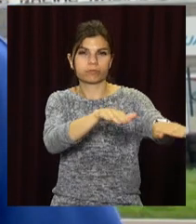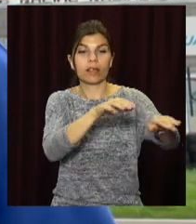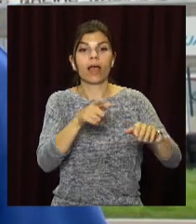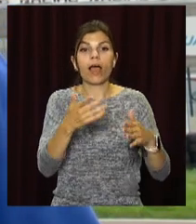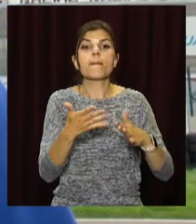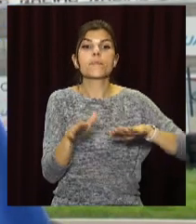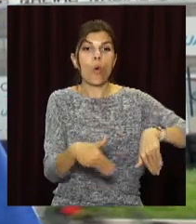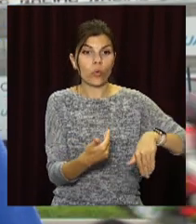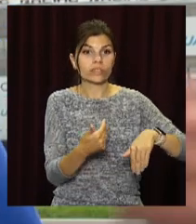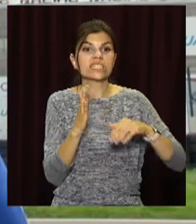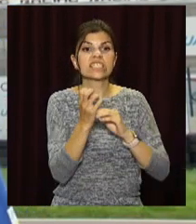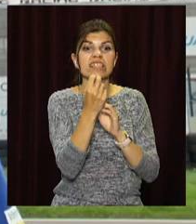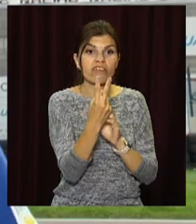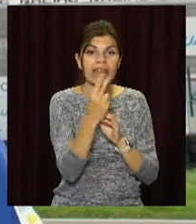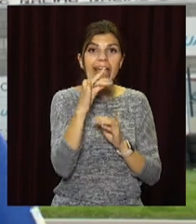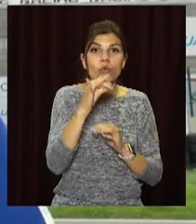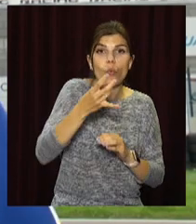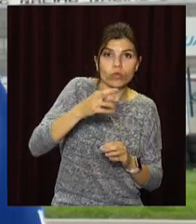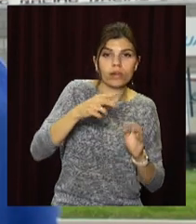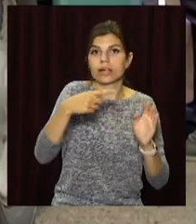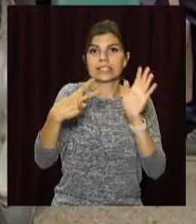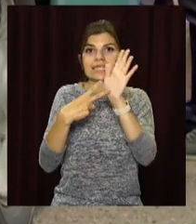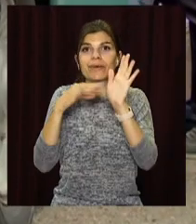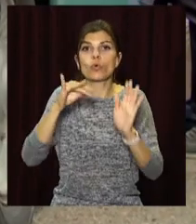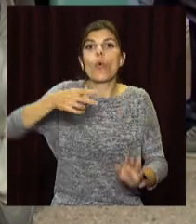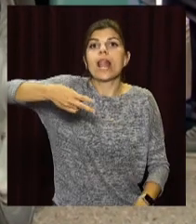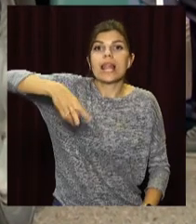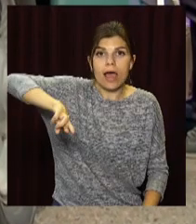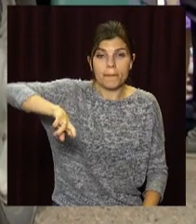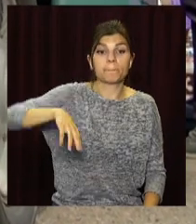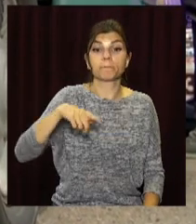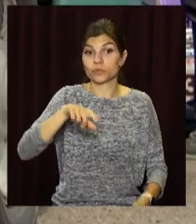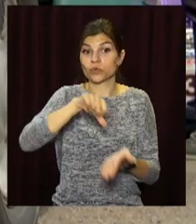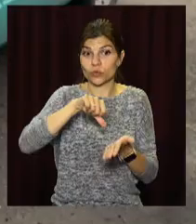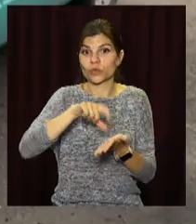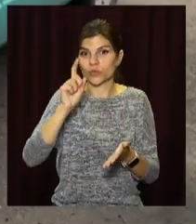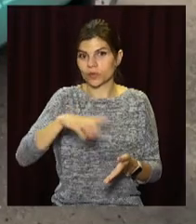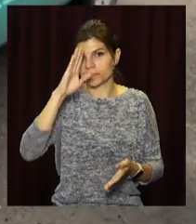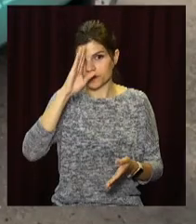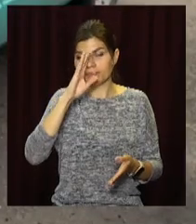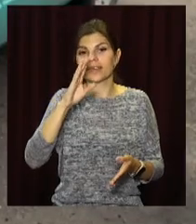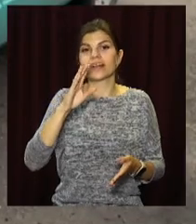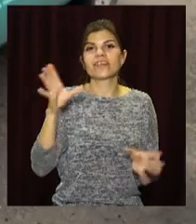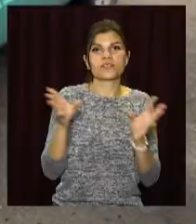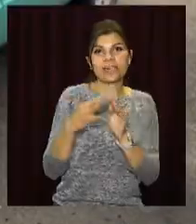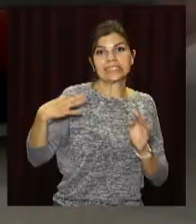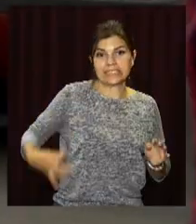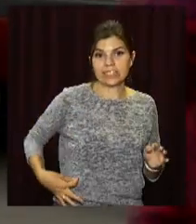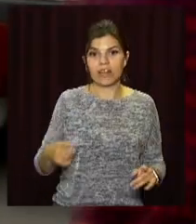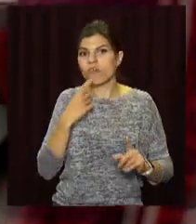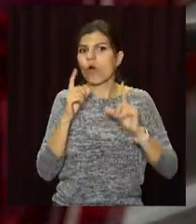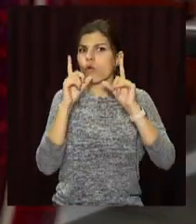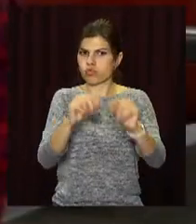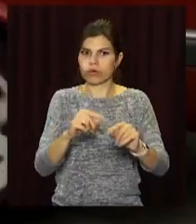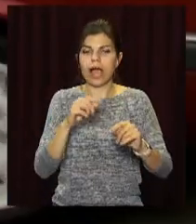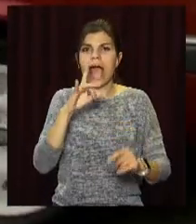з 12 іюня по 7 іюля. Участь у марафоні взяли і Віктор із сином Даніїлом. Кажуть, їхати таку